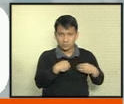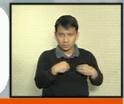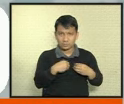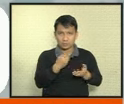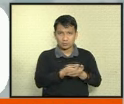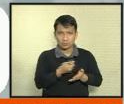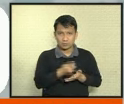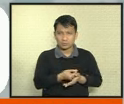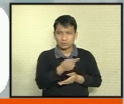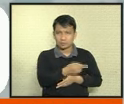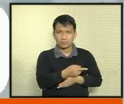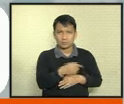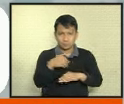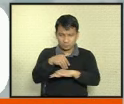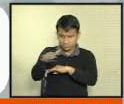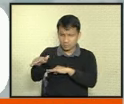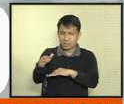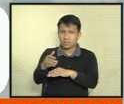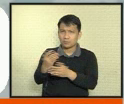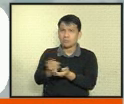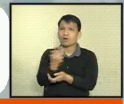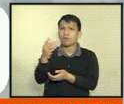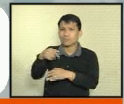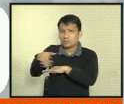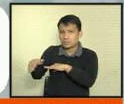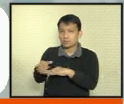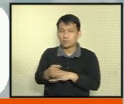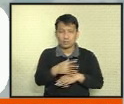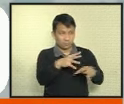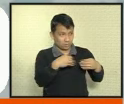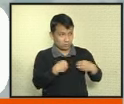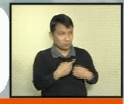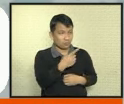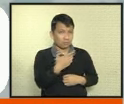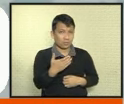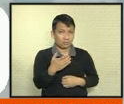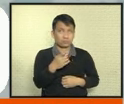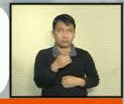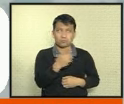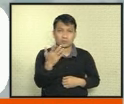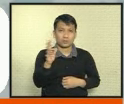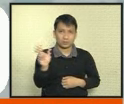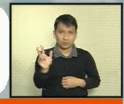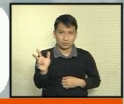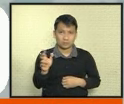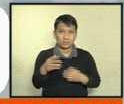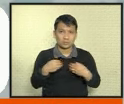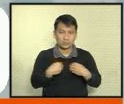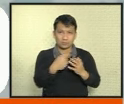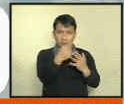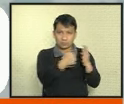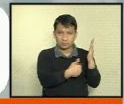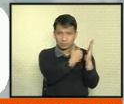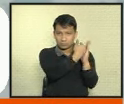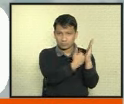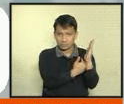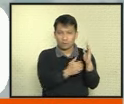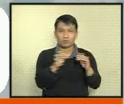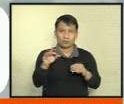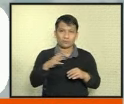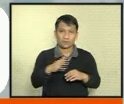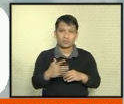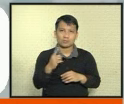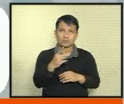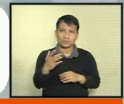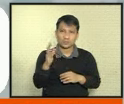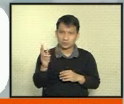pong pera? Yung pinadala. Sabihin natin kung magkano pera yung sinabi mo, ang natanggap po lang is 113. Opo, nakalistap naman po lahat. Kaya nga,